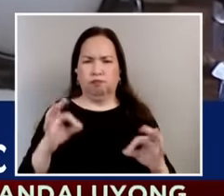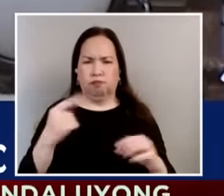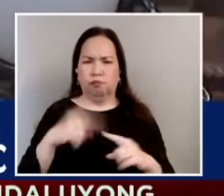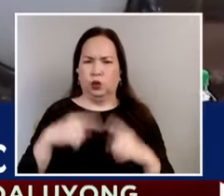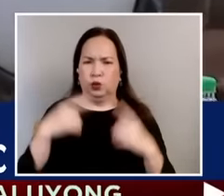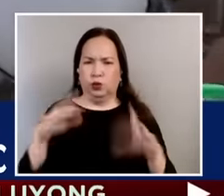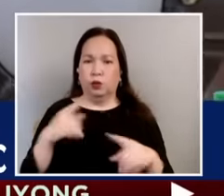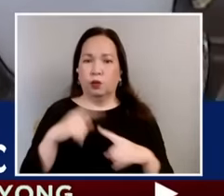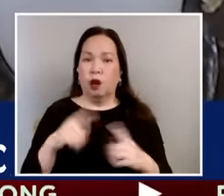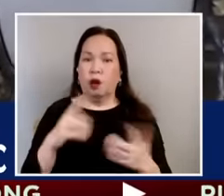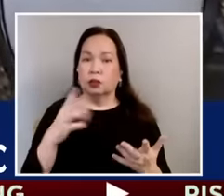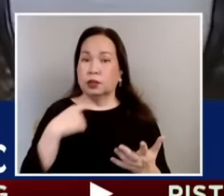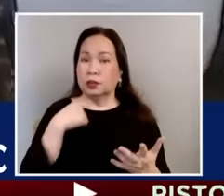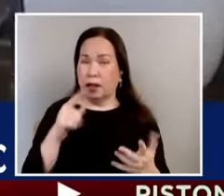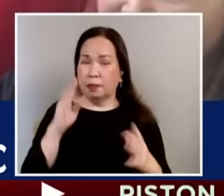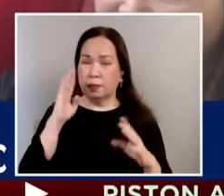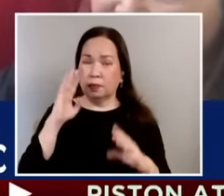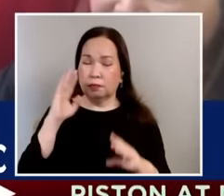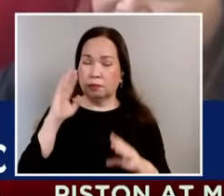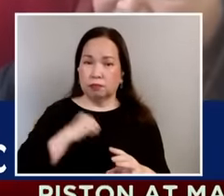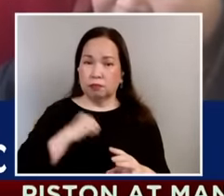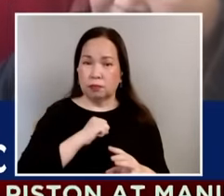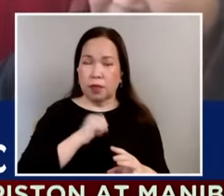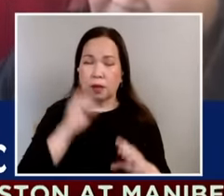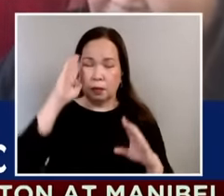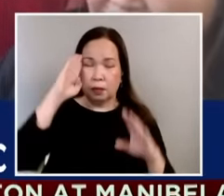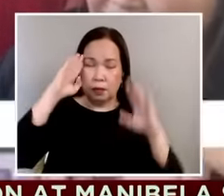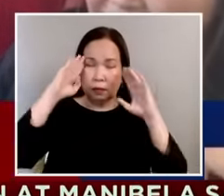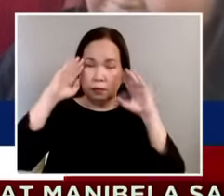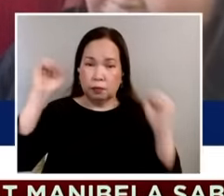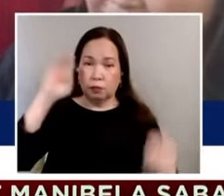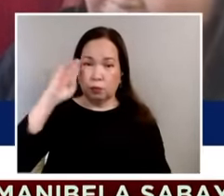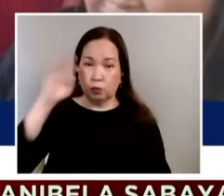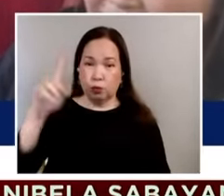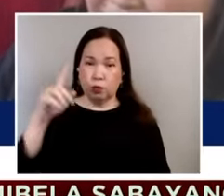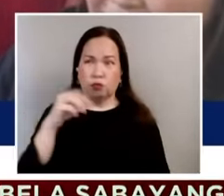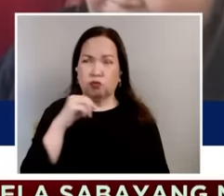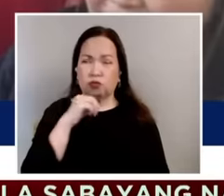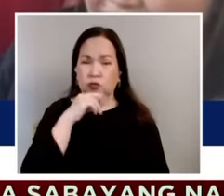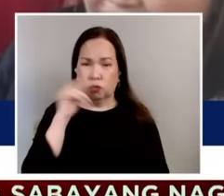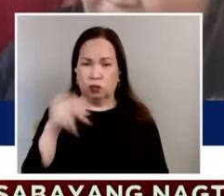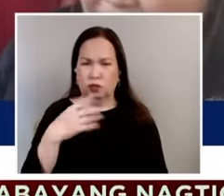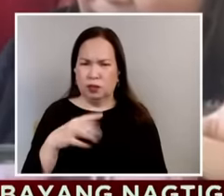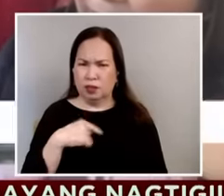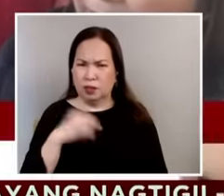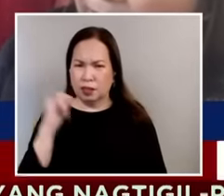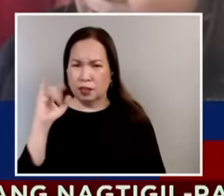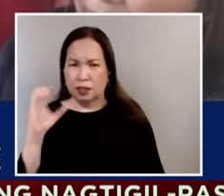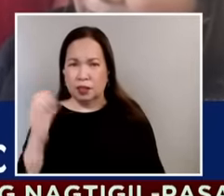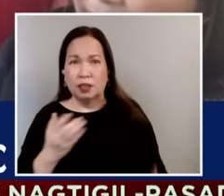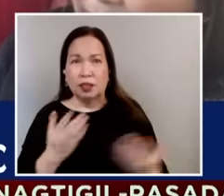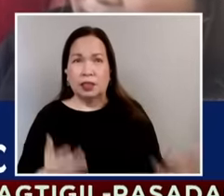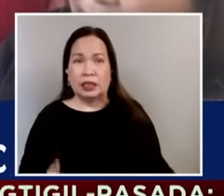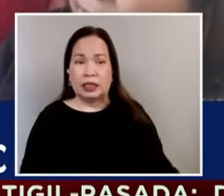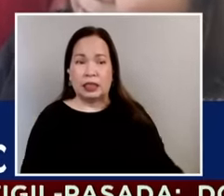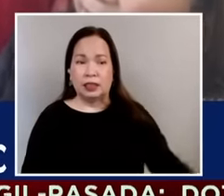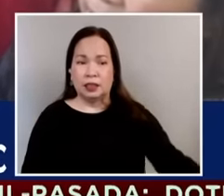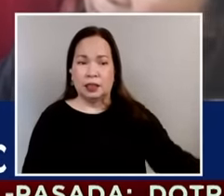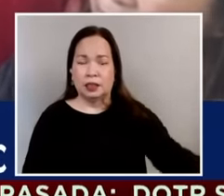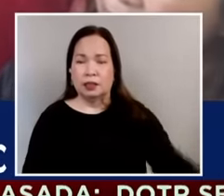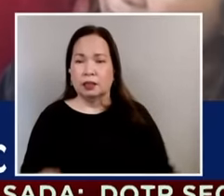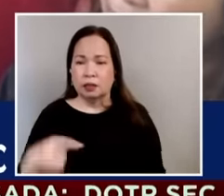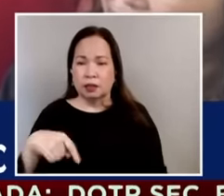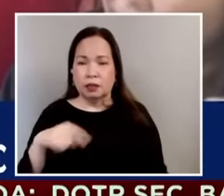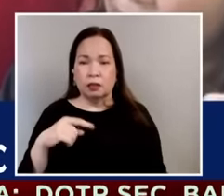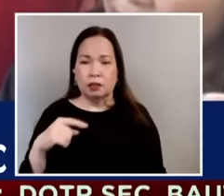hindi makikipagtulungan sa ICC. Ipapasa pa daw yung ICC resolution na pakialaman tayo ng dayuhan samantalang